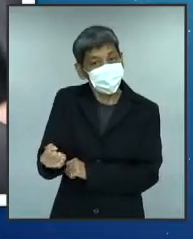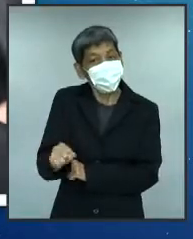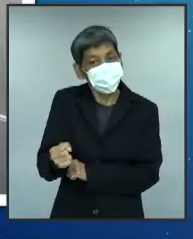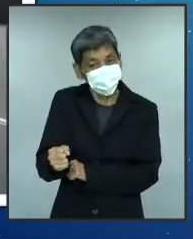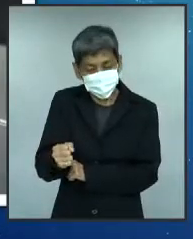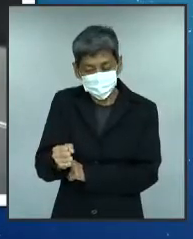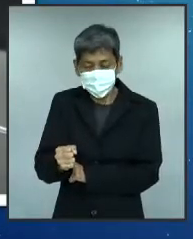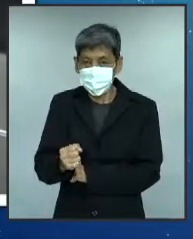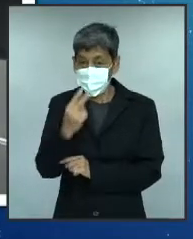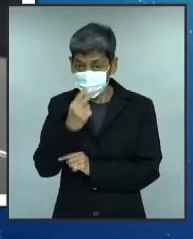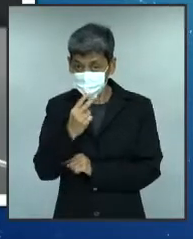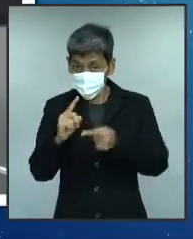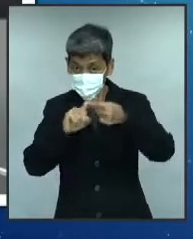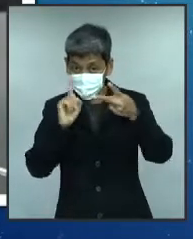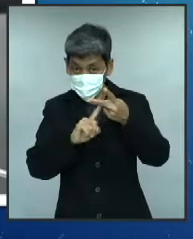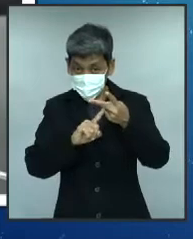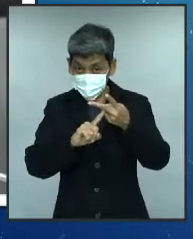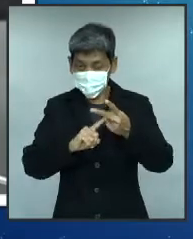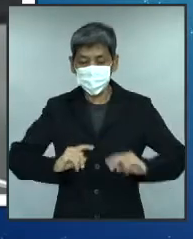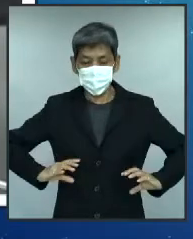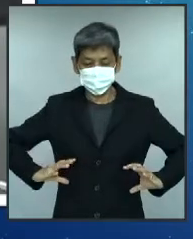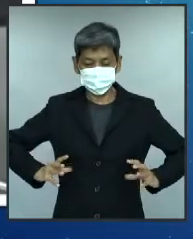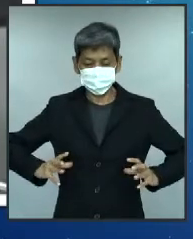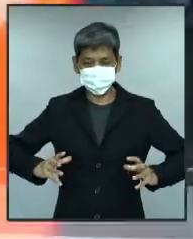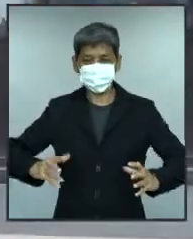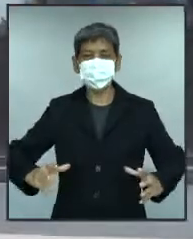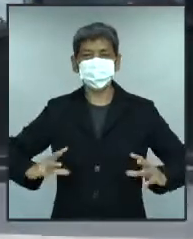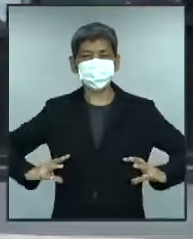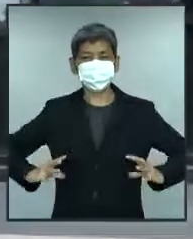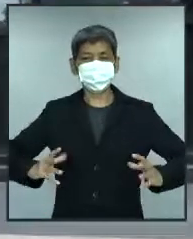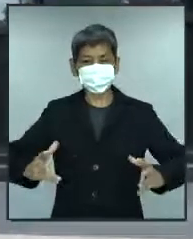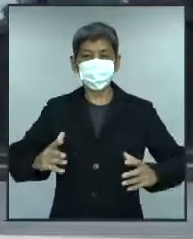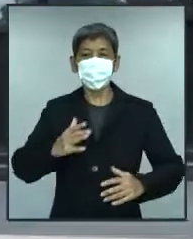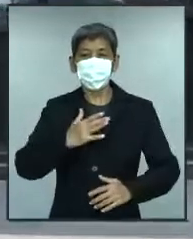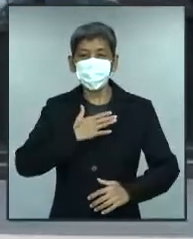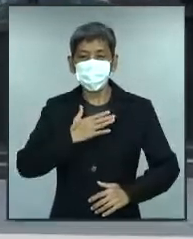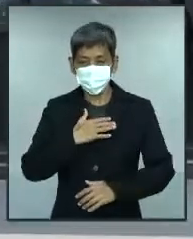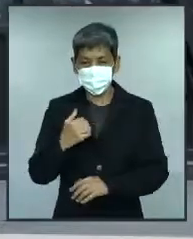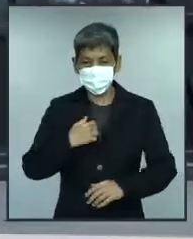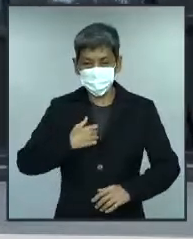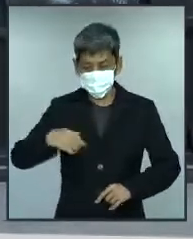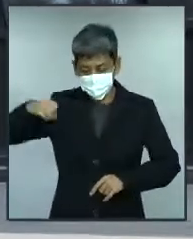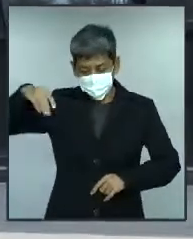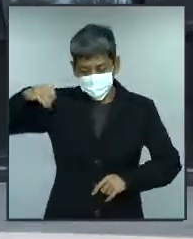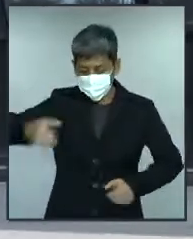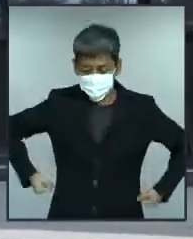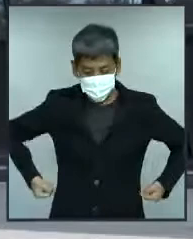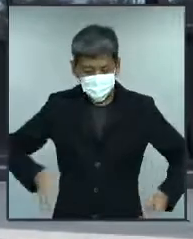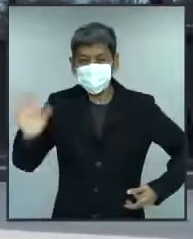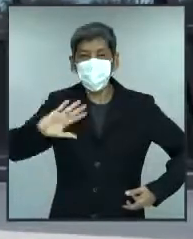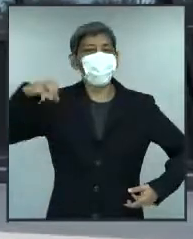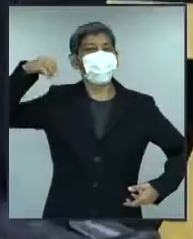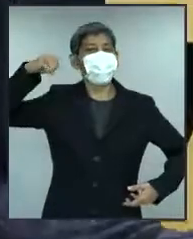แหละฮะอีกตัวนึงก็คือเป็นตัวขับเคลื่อนนะครับก็คือว่าง่ายแทนที่อะไรหมุนมือก็ใช้ตัวมอเตอร์ที่ว่าเนี่ยห